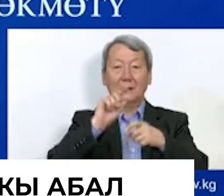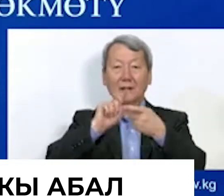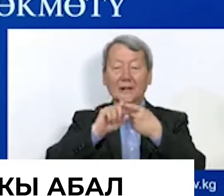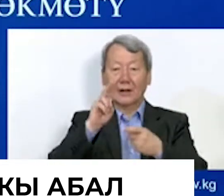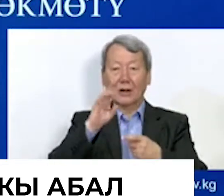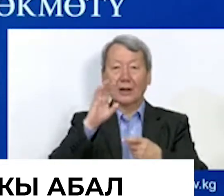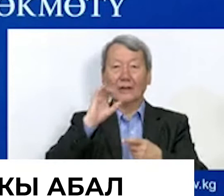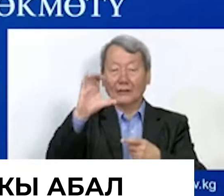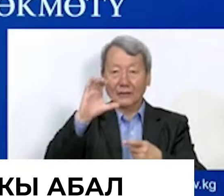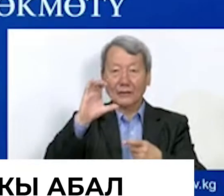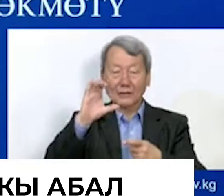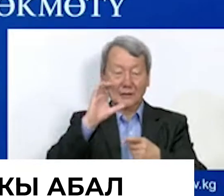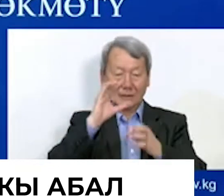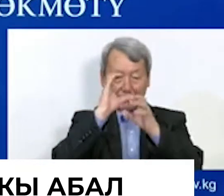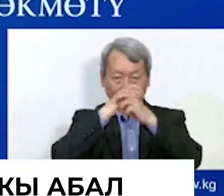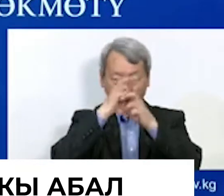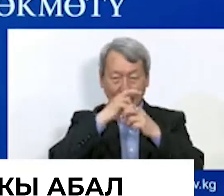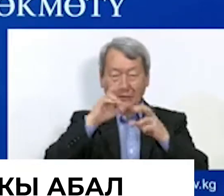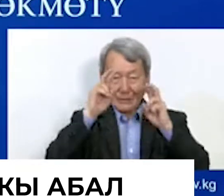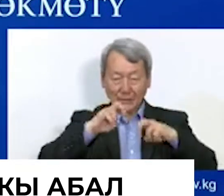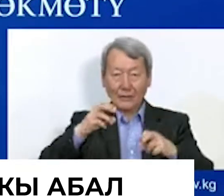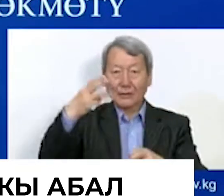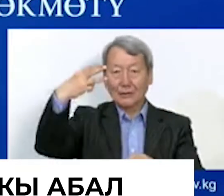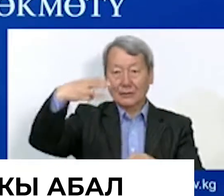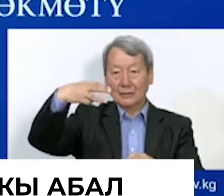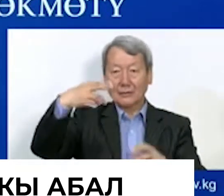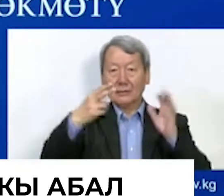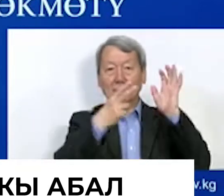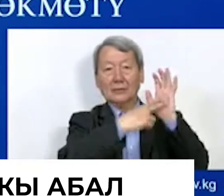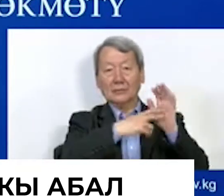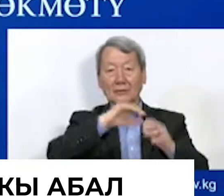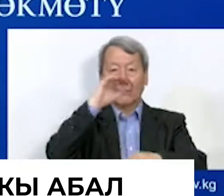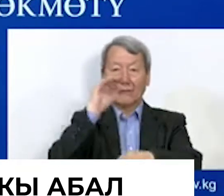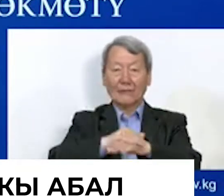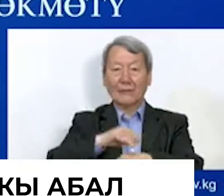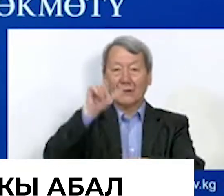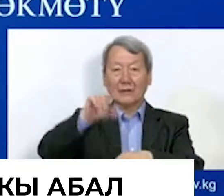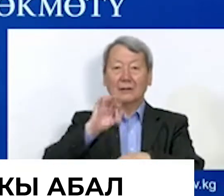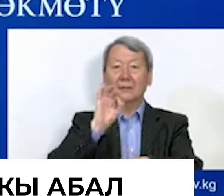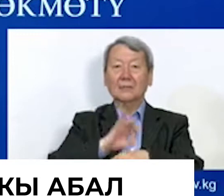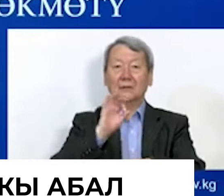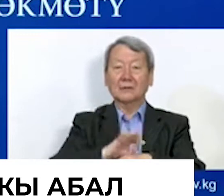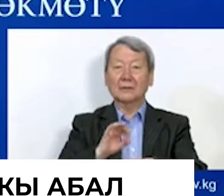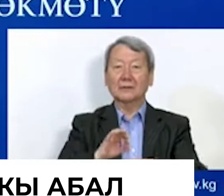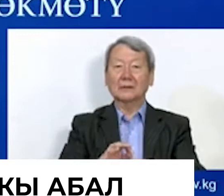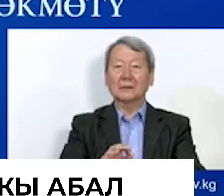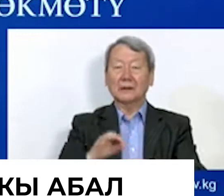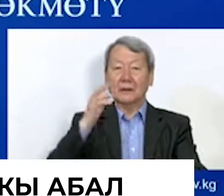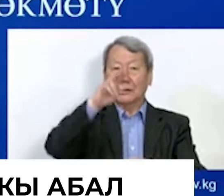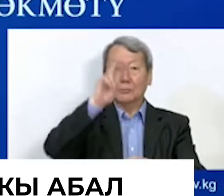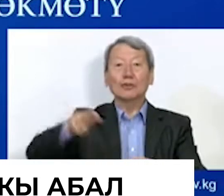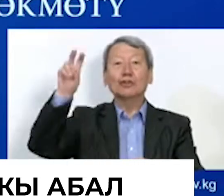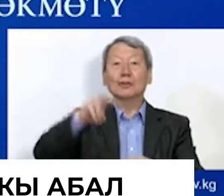COVID-19 инфекциясы лабораториялык жол менен тастыкталган 37 учуру дагы табылып каттоого алынды.